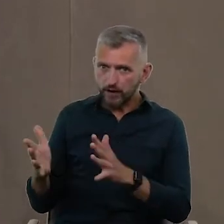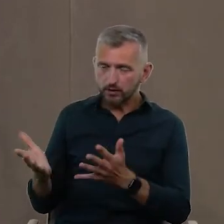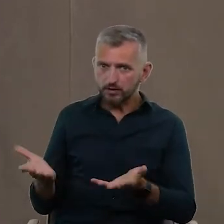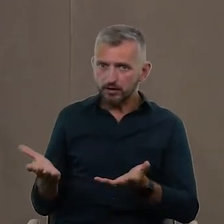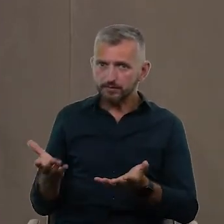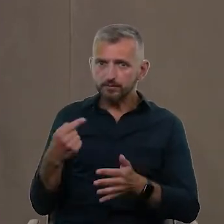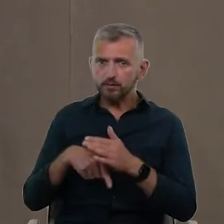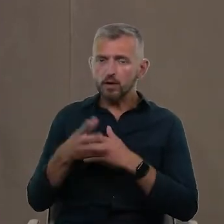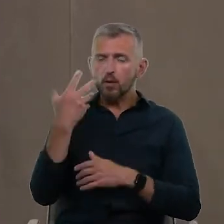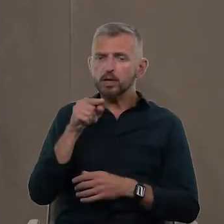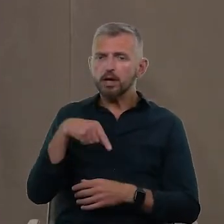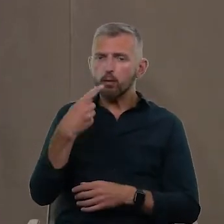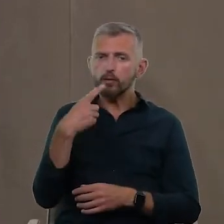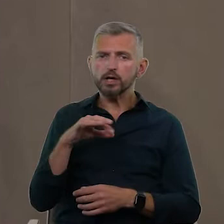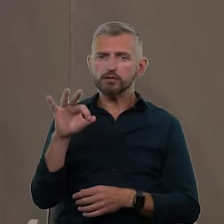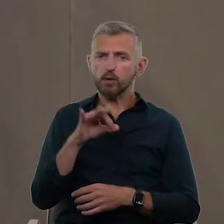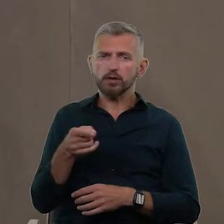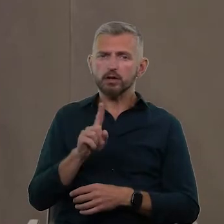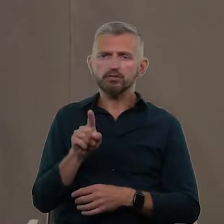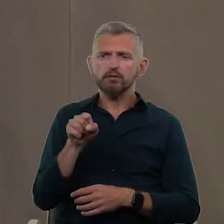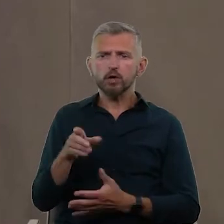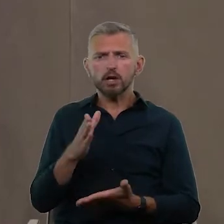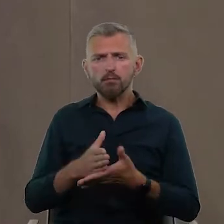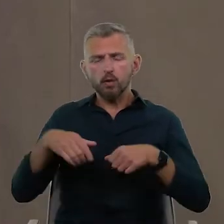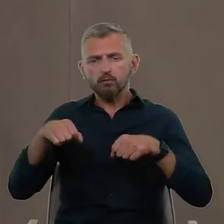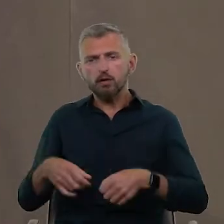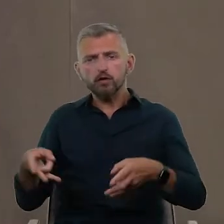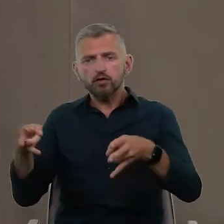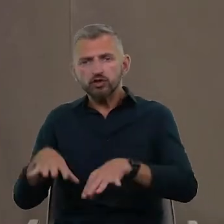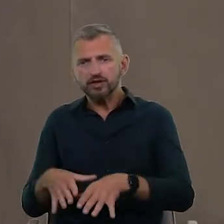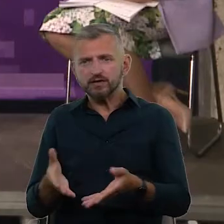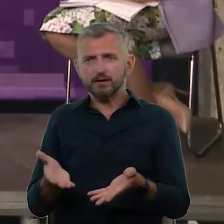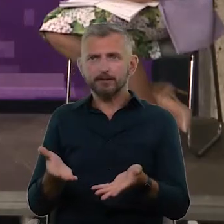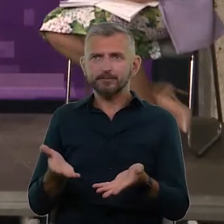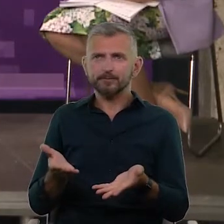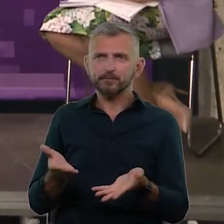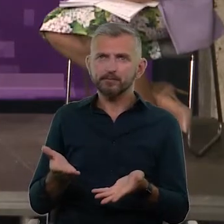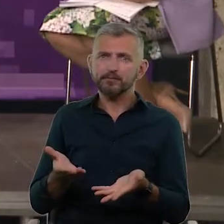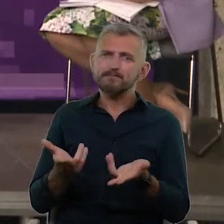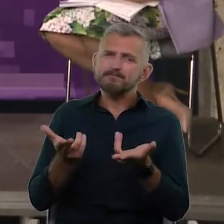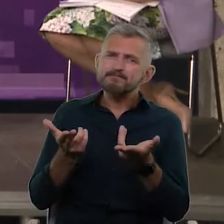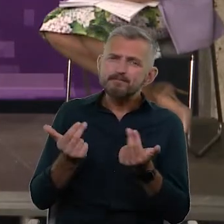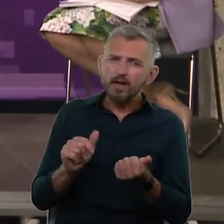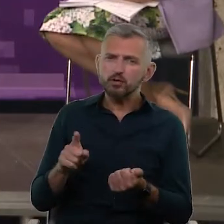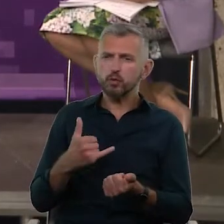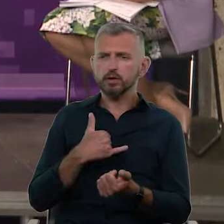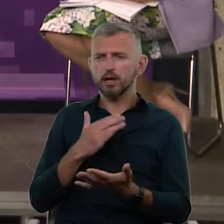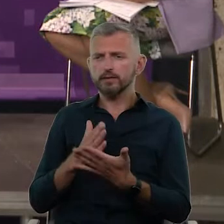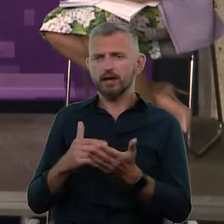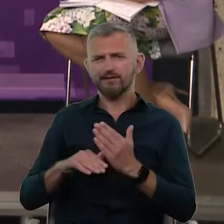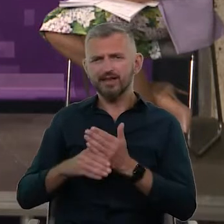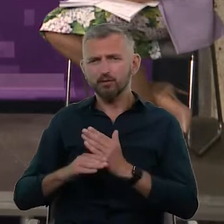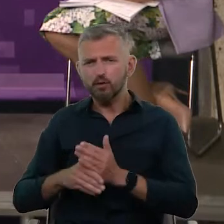що, коли ти говориш про те, що вони мають право залишитися, так, і що у нас є